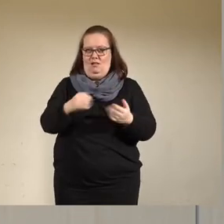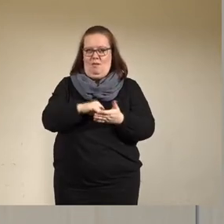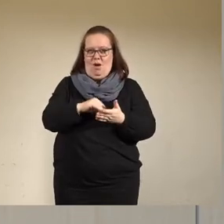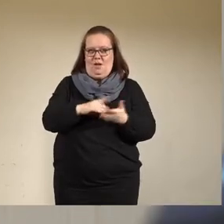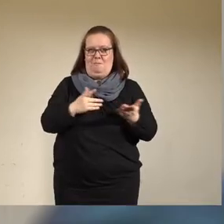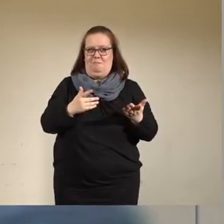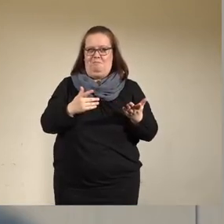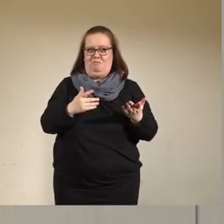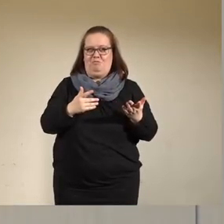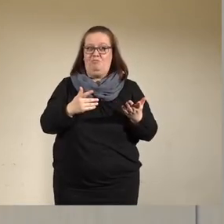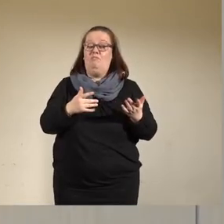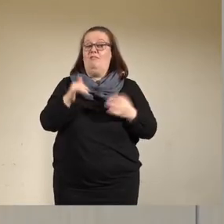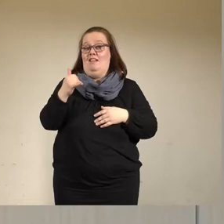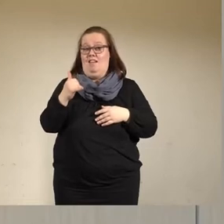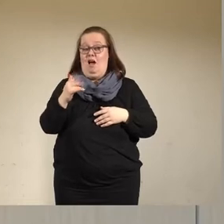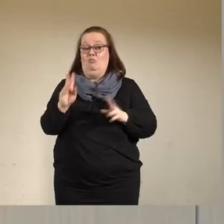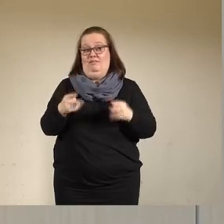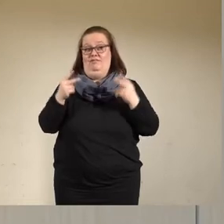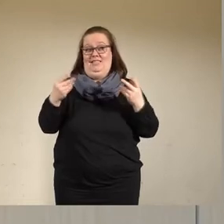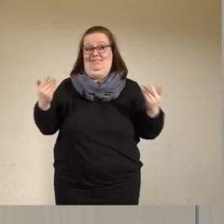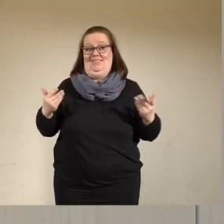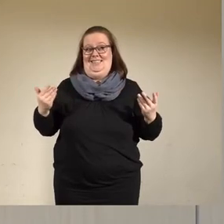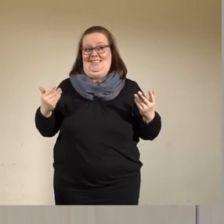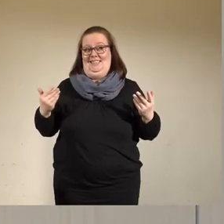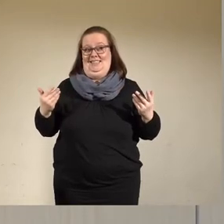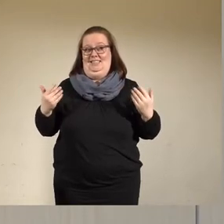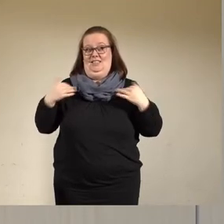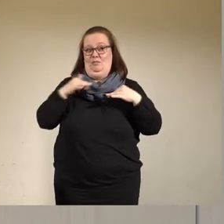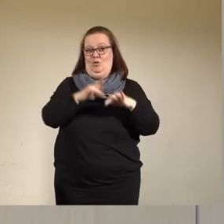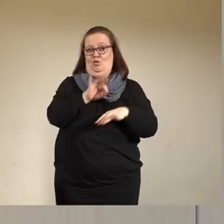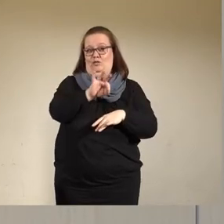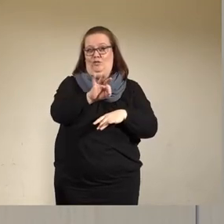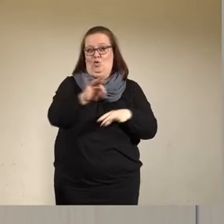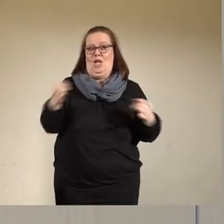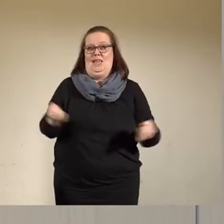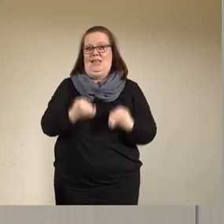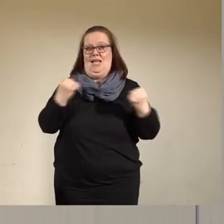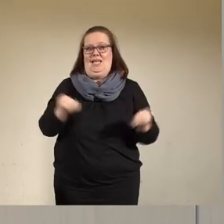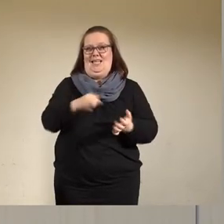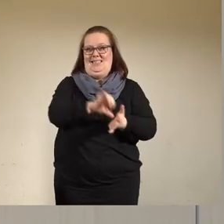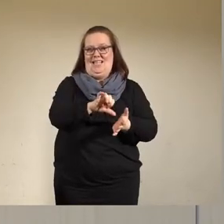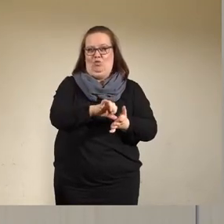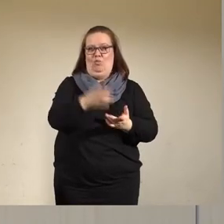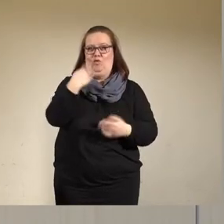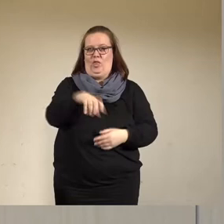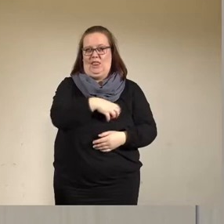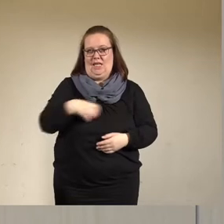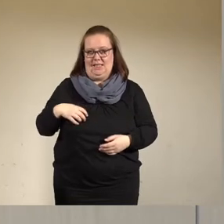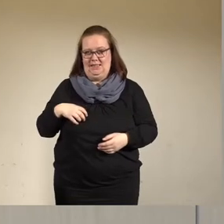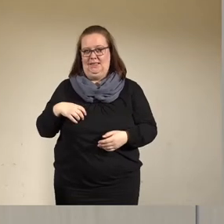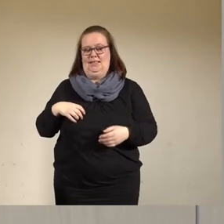gefunden haben. Ja, dazu gehört ganz wesentlich auch die Millionen für das Trainingszentrum von Dynamo